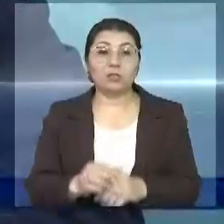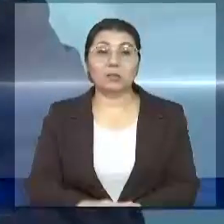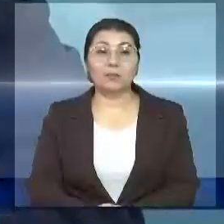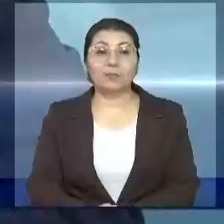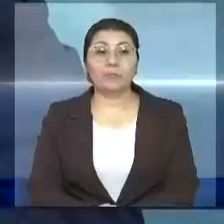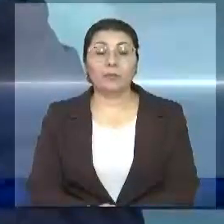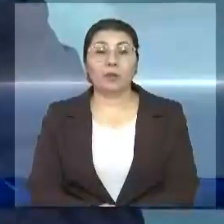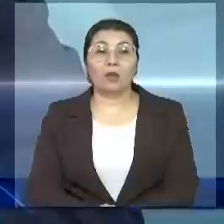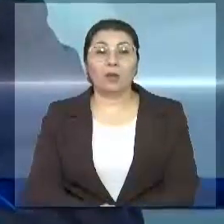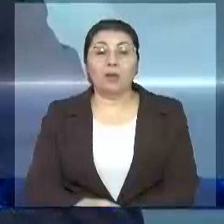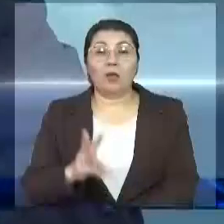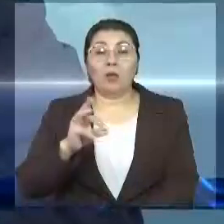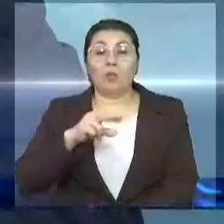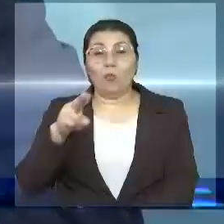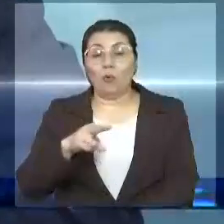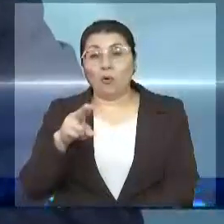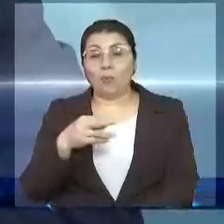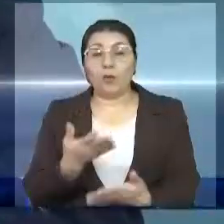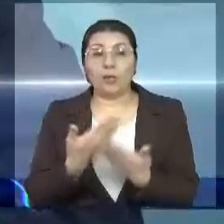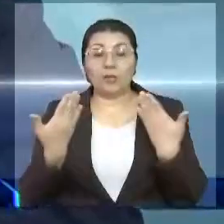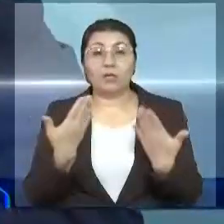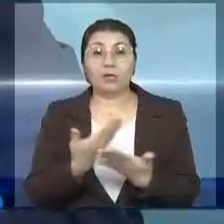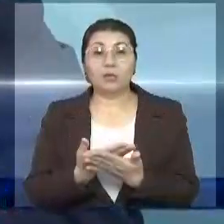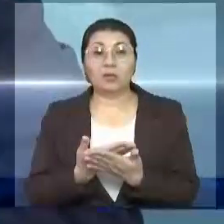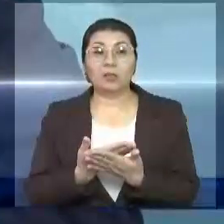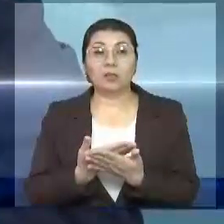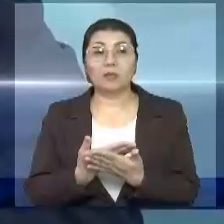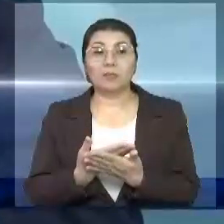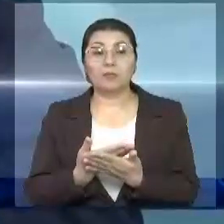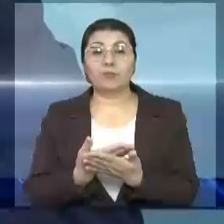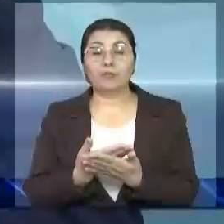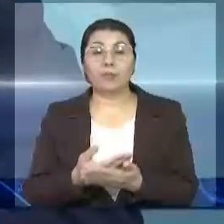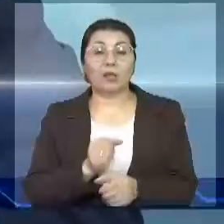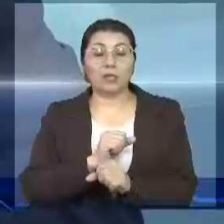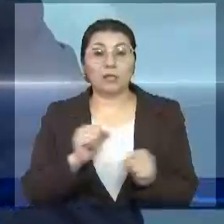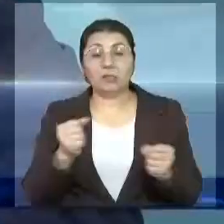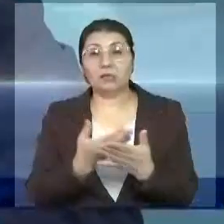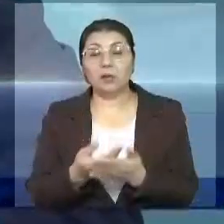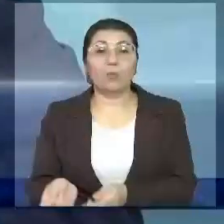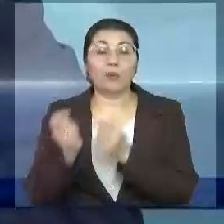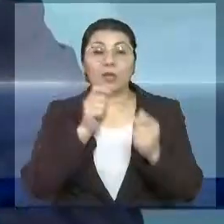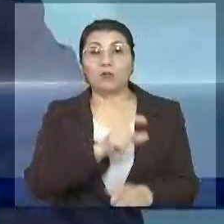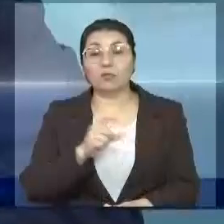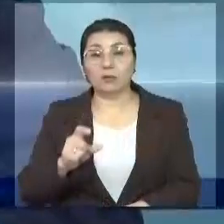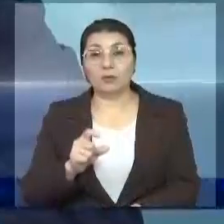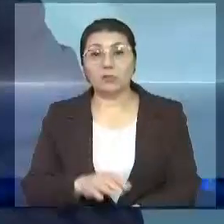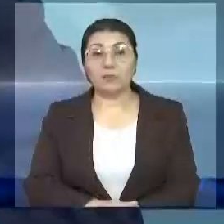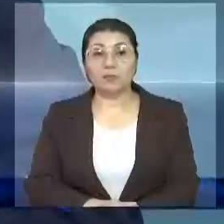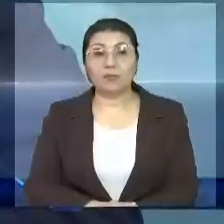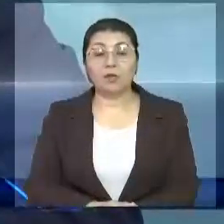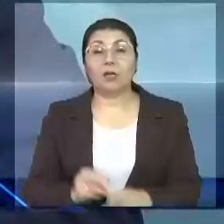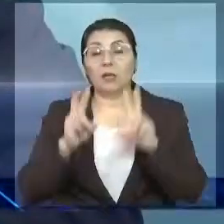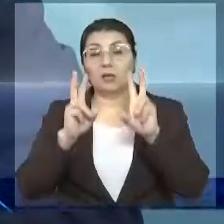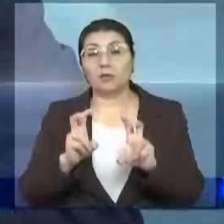Водители мопедов, если нет предусмотренного перевозить пассажиров, кроме перевозки пассажиров на мопедах со